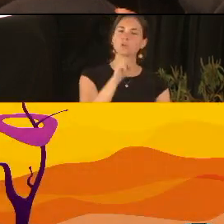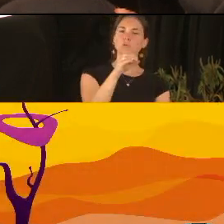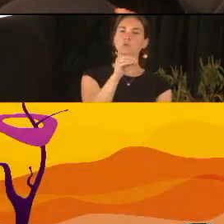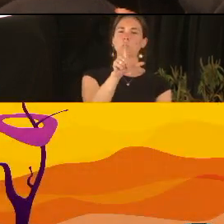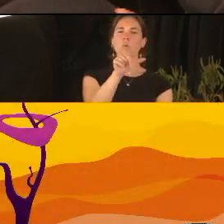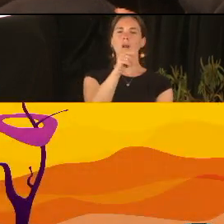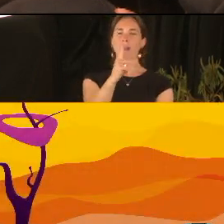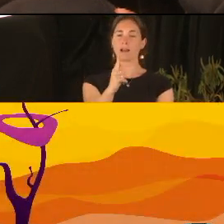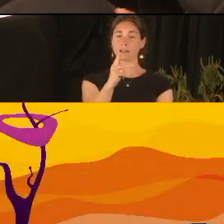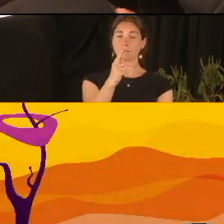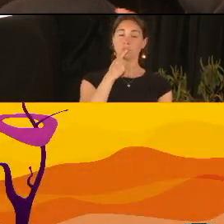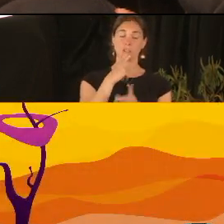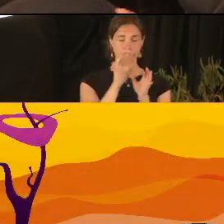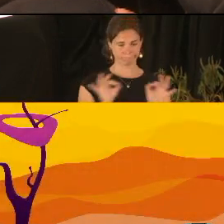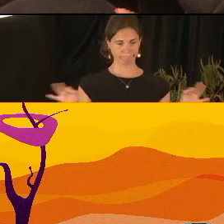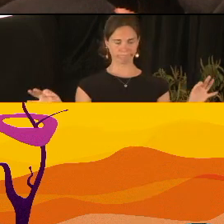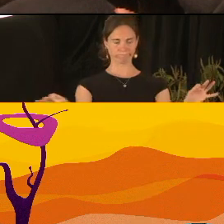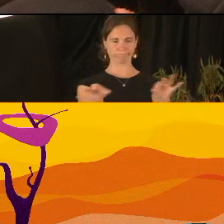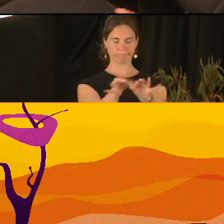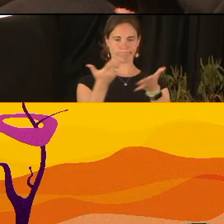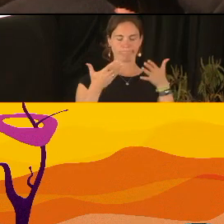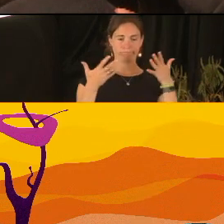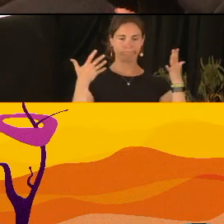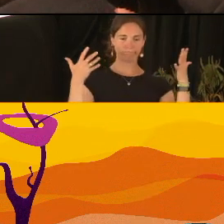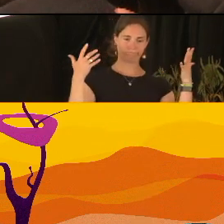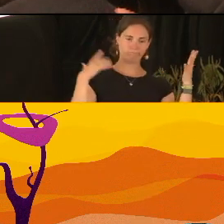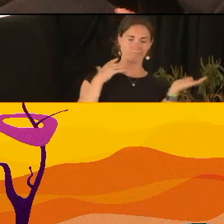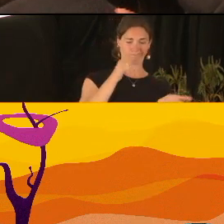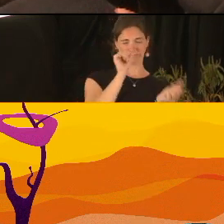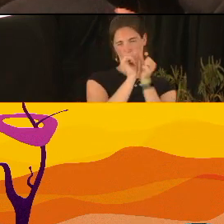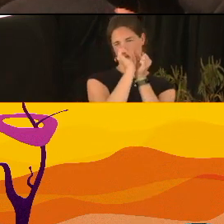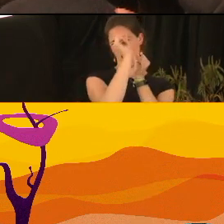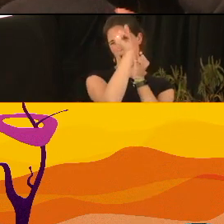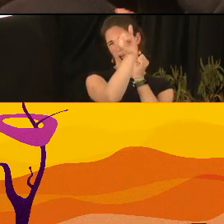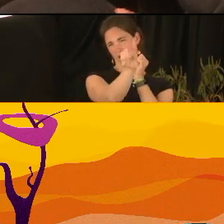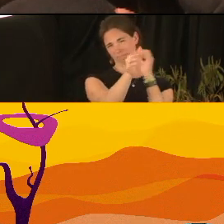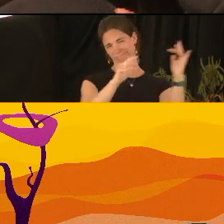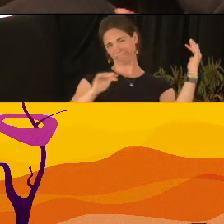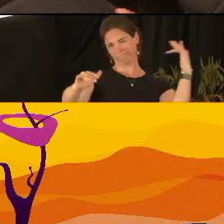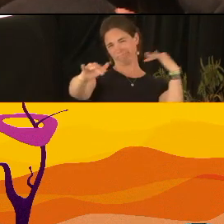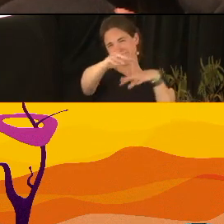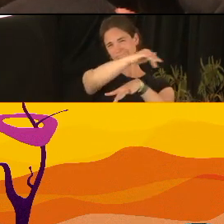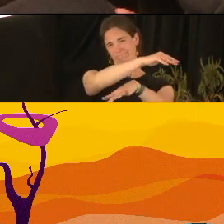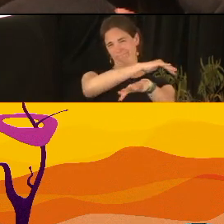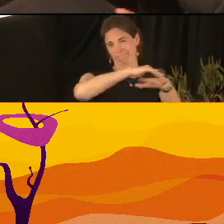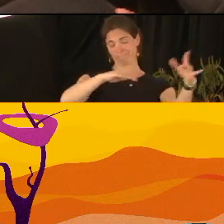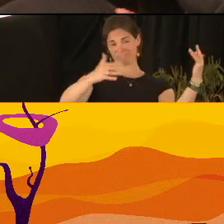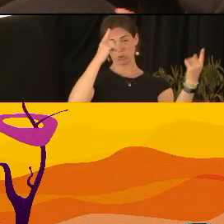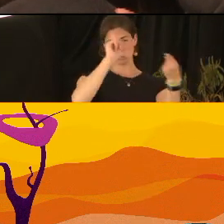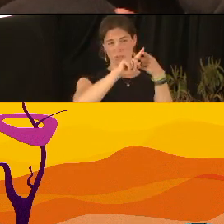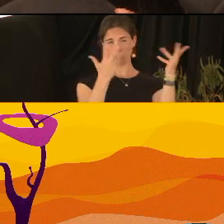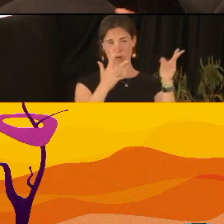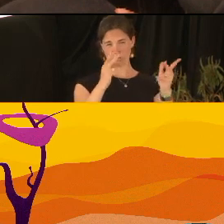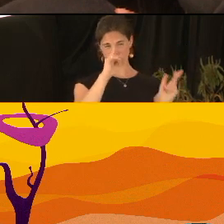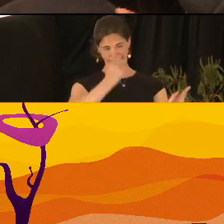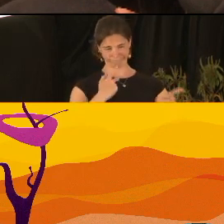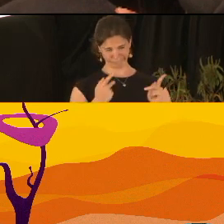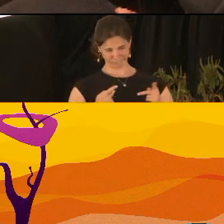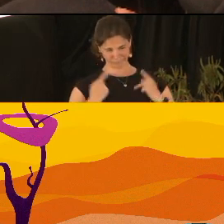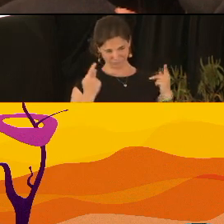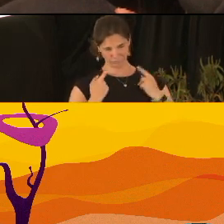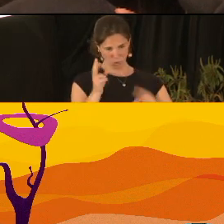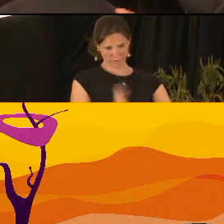huis clos à ciel ouvert, dans un lieu reculé où seul finit par compter la survie